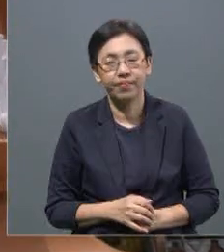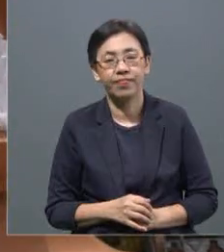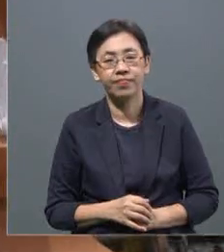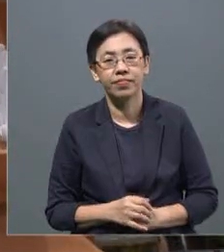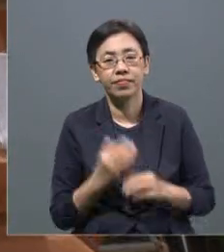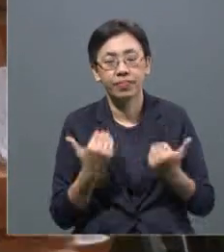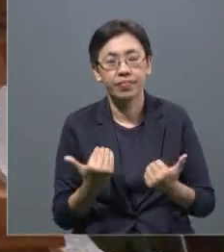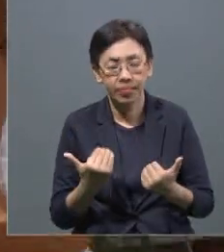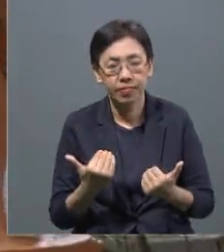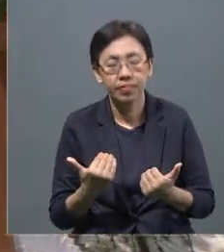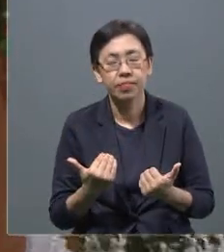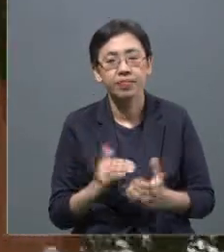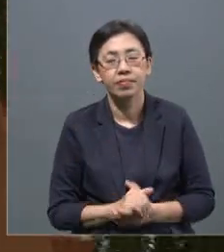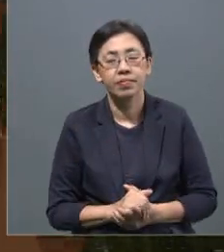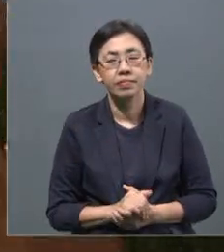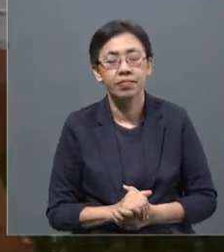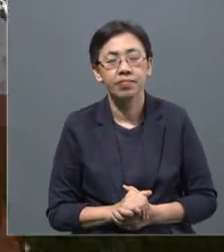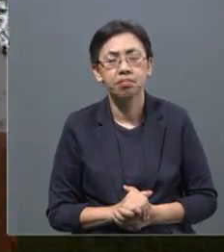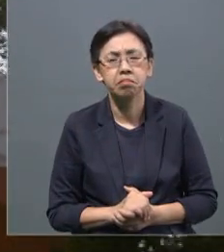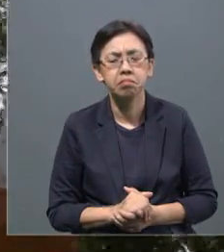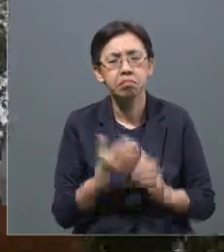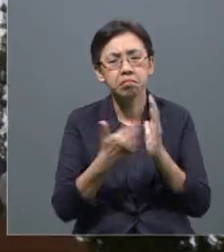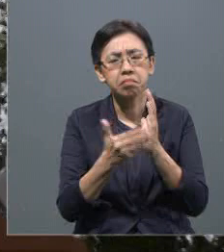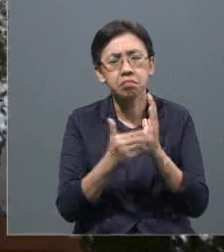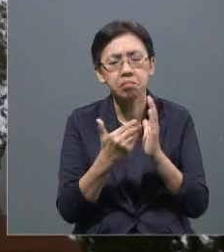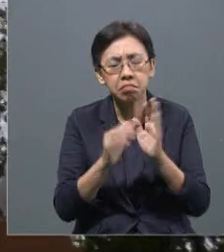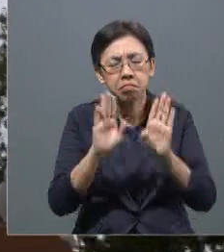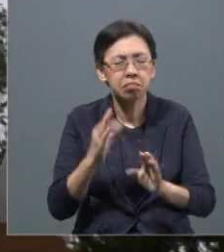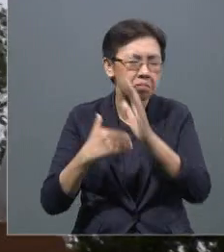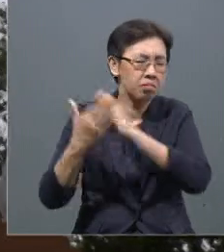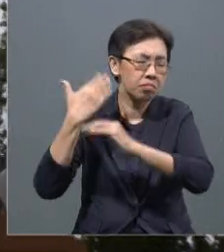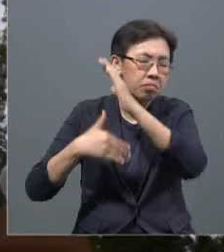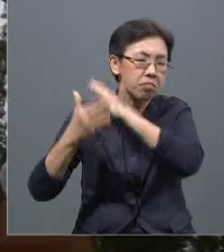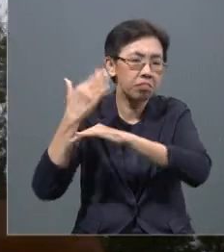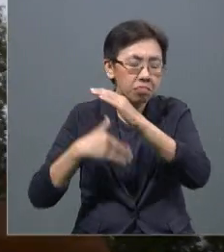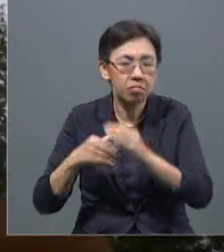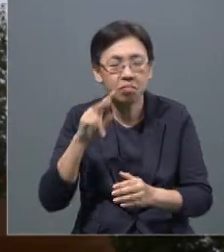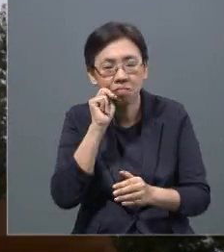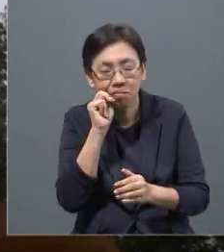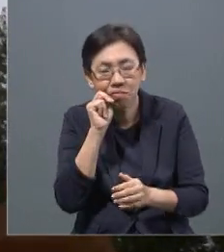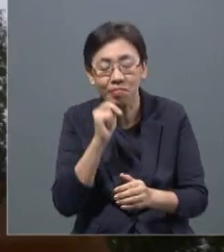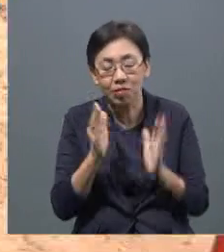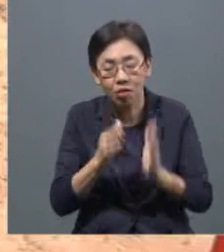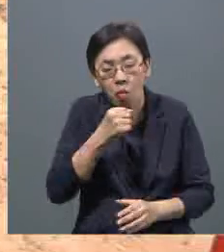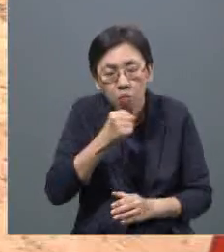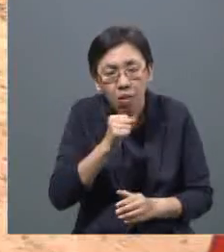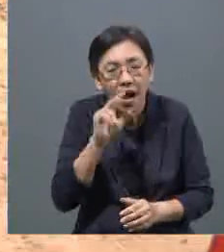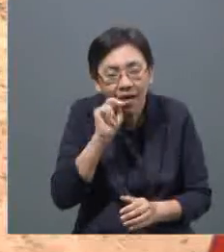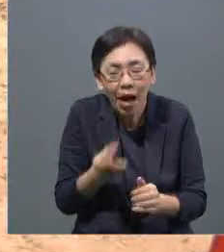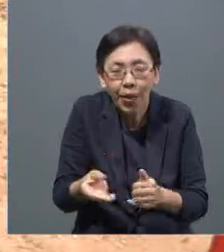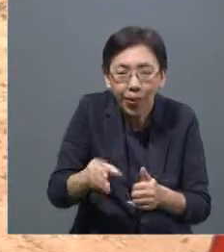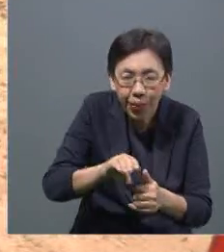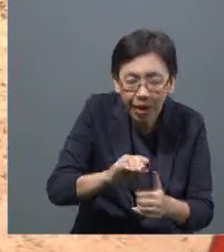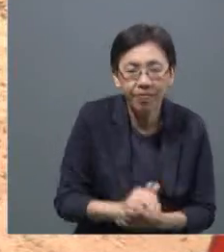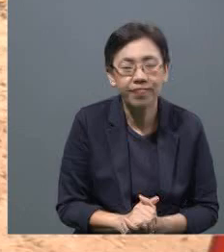นี้นะครับก็จะมีขบวนสักการะในรูปแบบอีสานล้านช้างอีสานโบราณการรดน้ำดำหัวผู้สูงอายุนะครับการตบประ